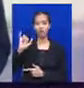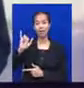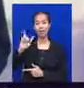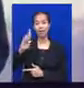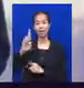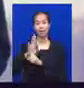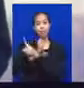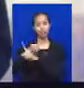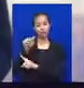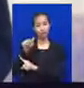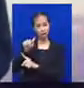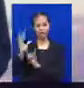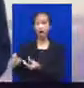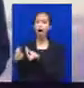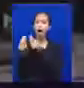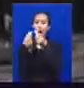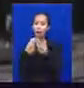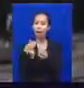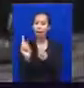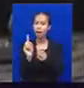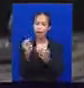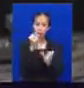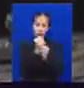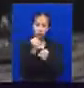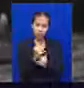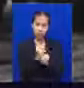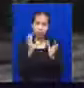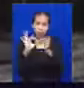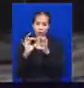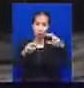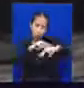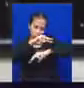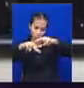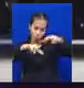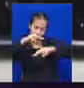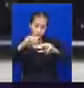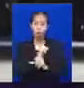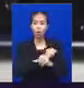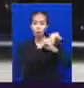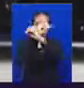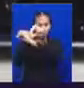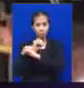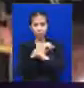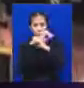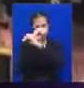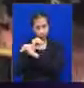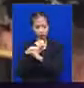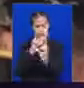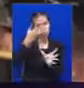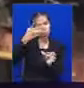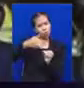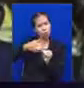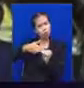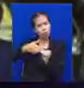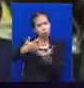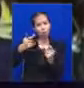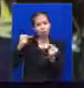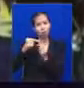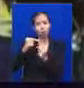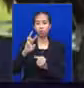ทศที่มีการปฏิบัติที่เกี่ยวข้องกับการดูแลรักษาความปลอดภัยของพลังงานปรมาณูหรือว่ากัมมันตภาพรัง